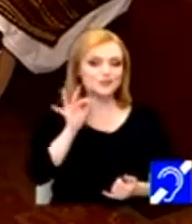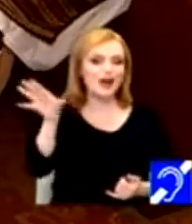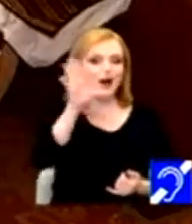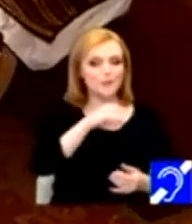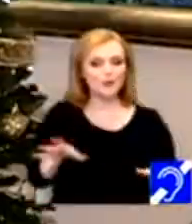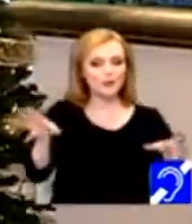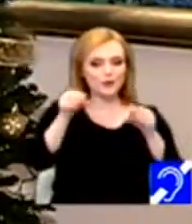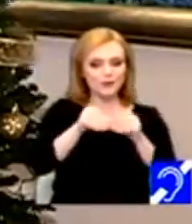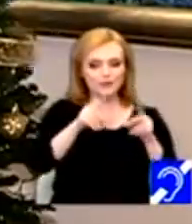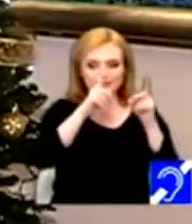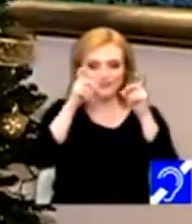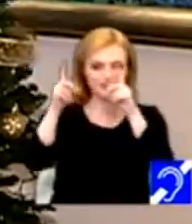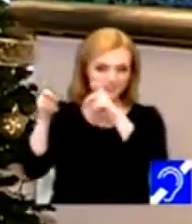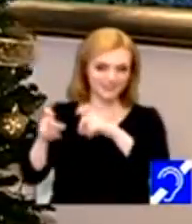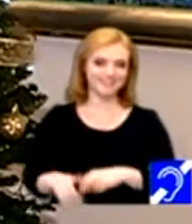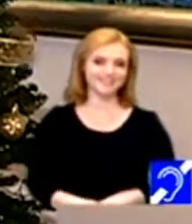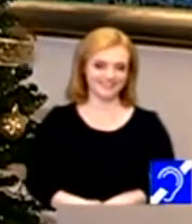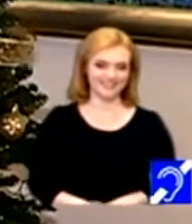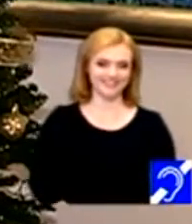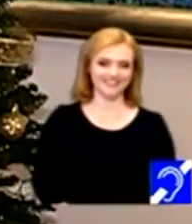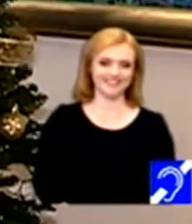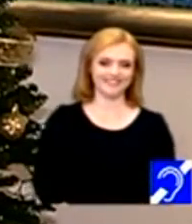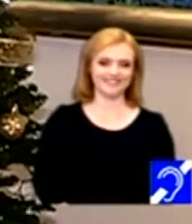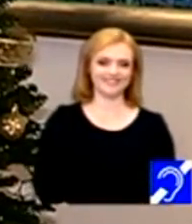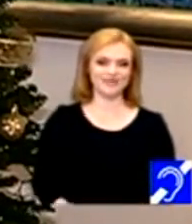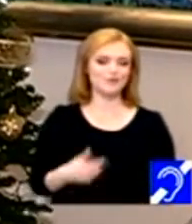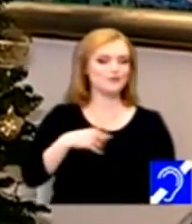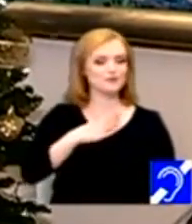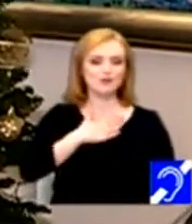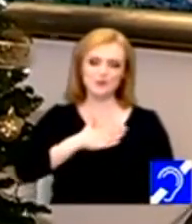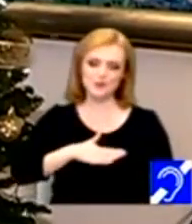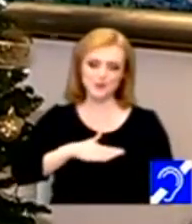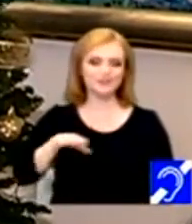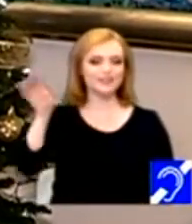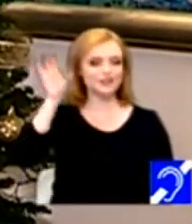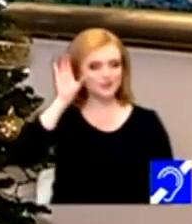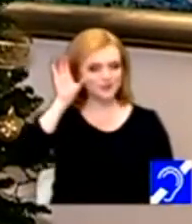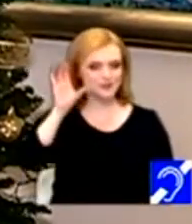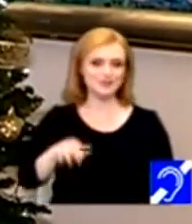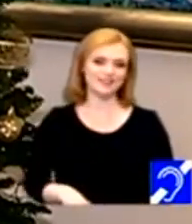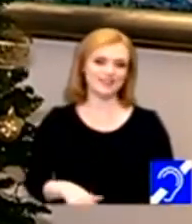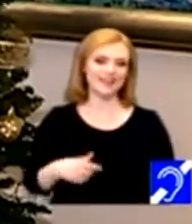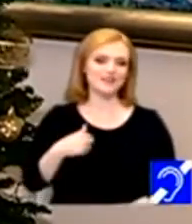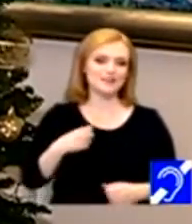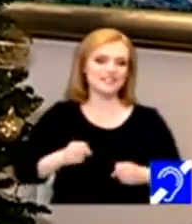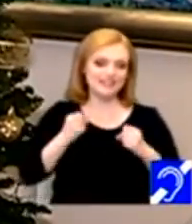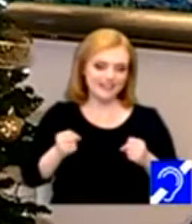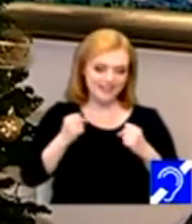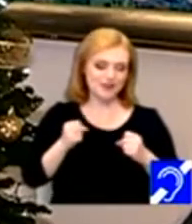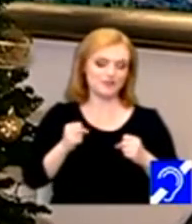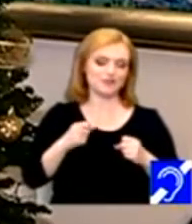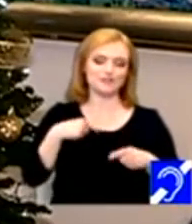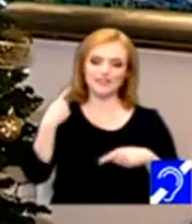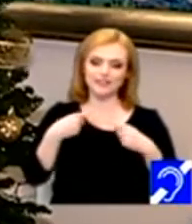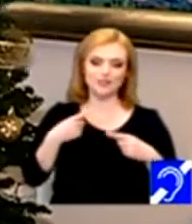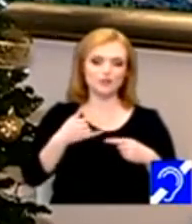fotografii împreună. Sunt primul colindător, ne-a făcut o imensă plăcere. Încercăm an de an să avem porțile deschise pentru copiii minunați din